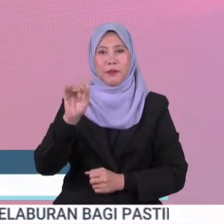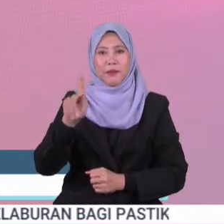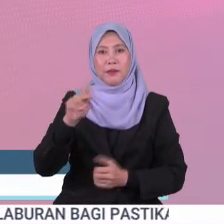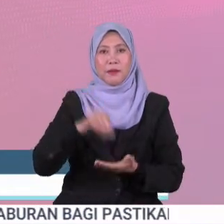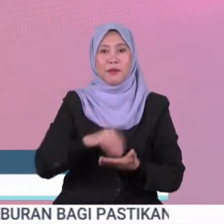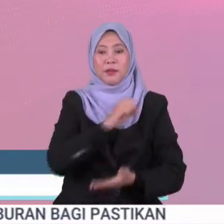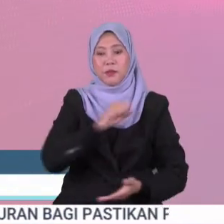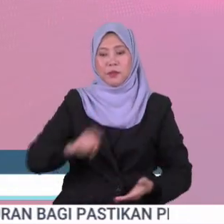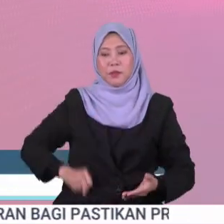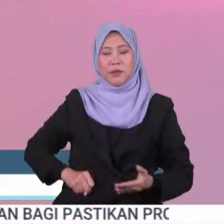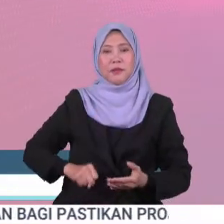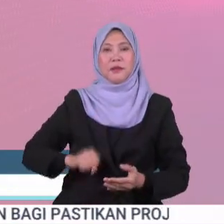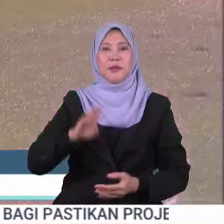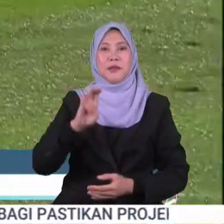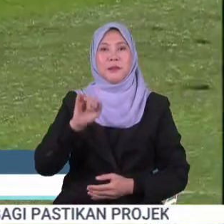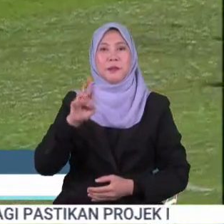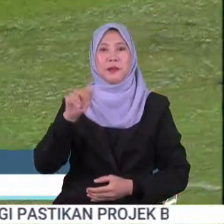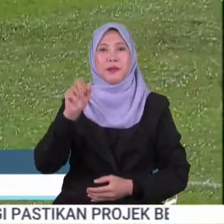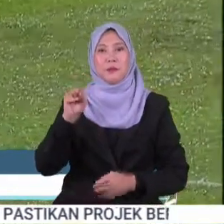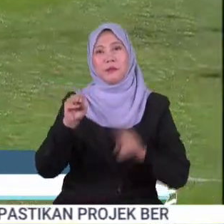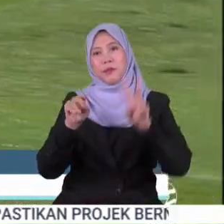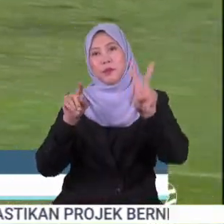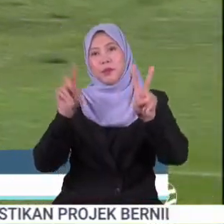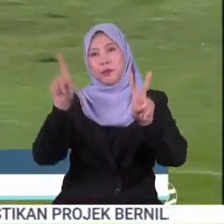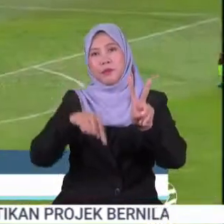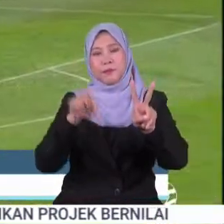Ibrahim 2 November ini.